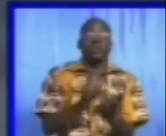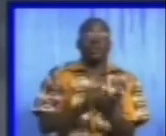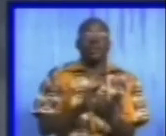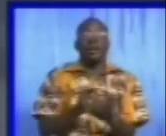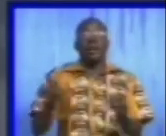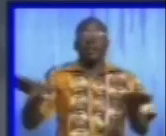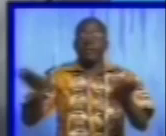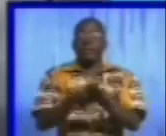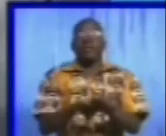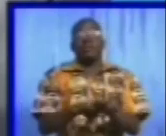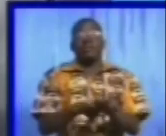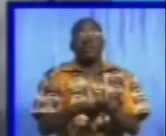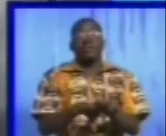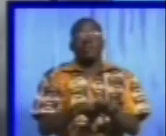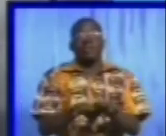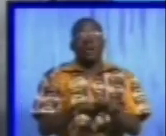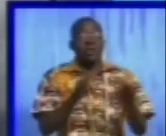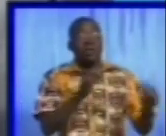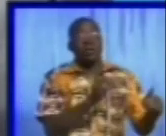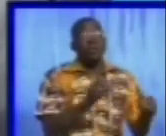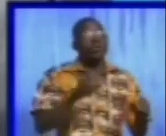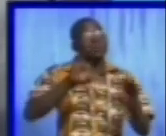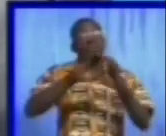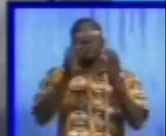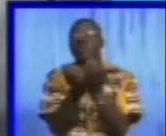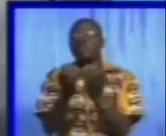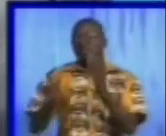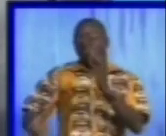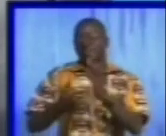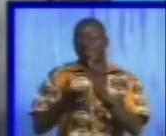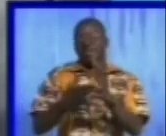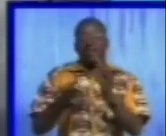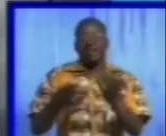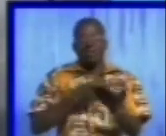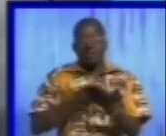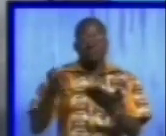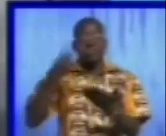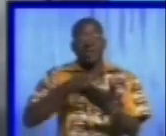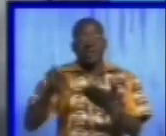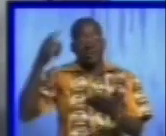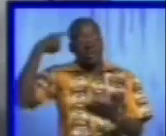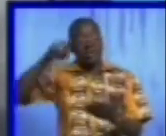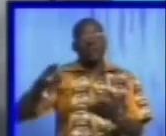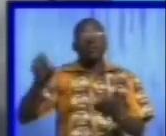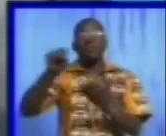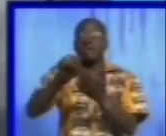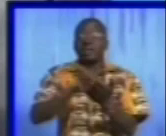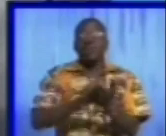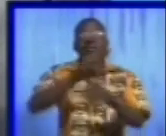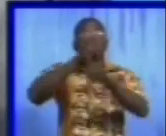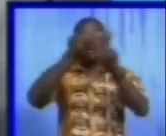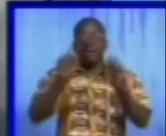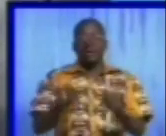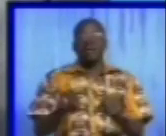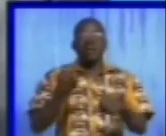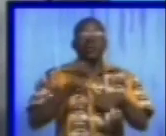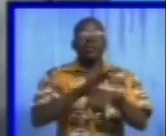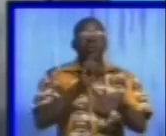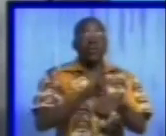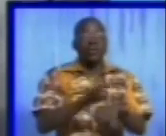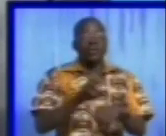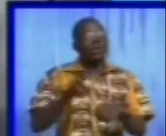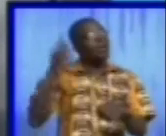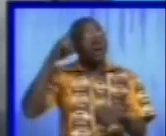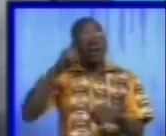bouclé. Le COTEVAL, le comité technique de vérification des avant-projets de loi, a statué sur la question. Le conseil de cabinet a examiné